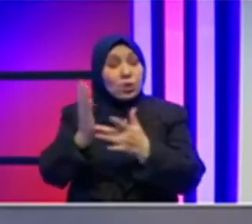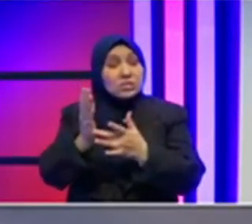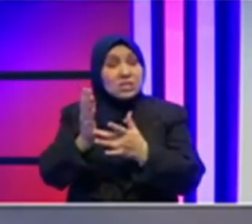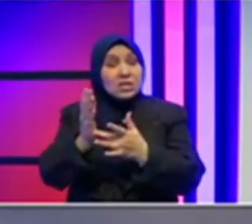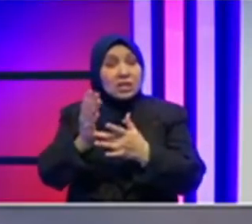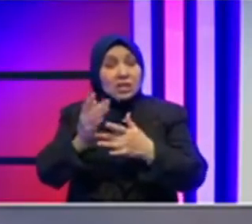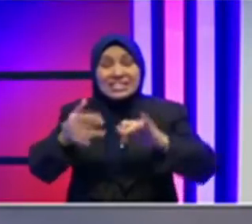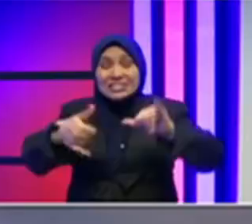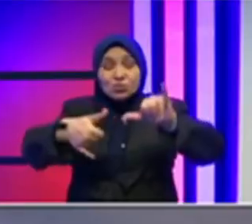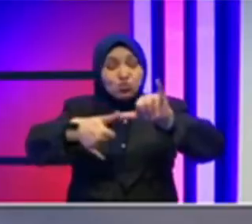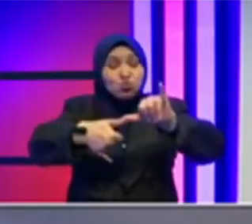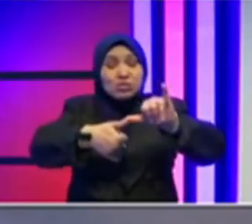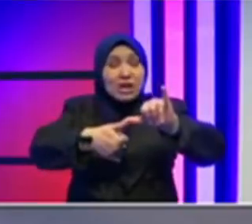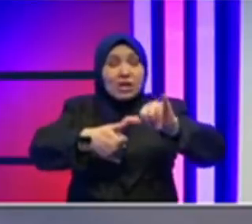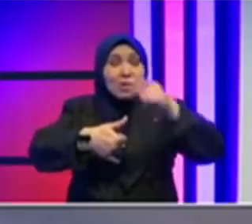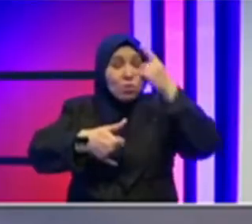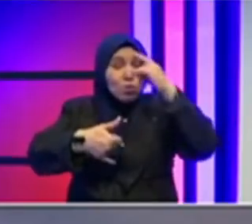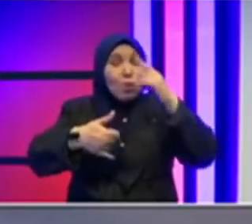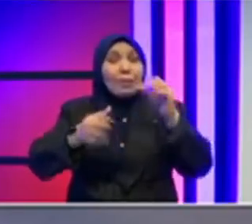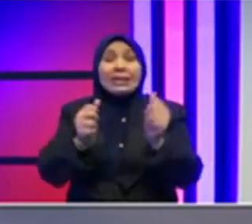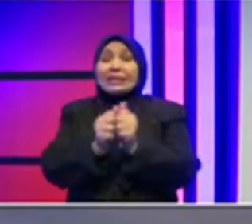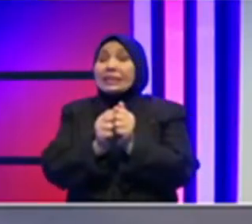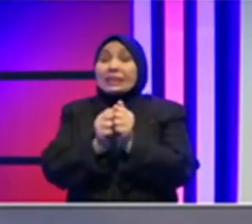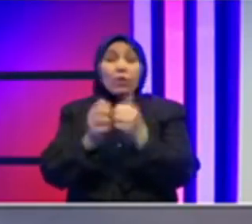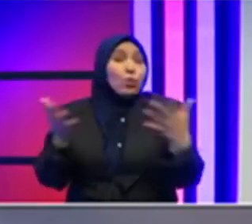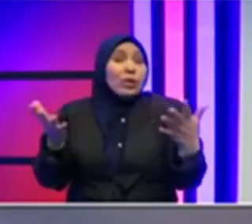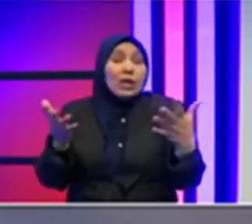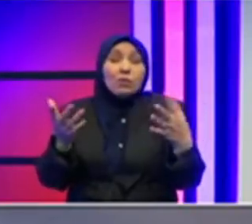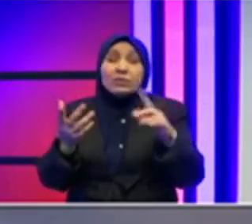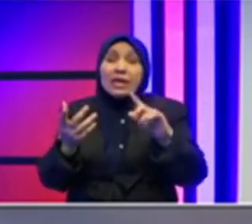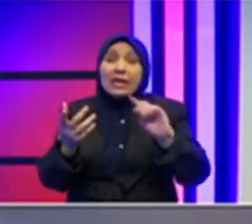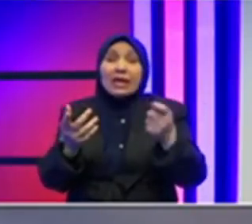kejuruteraan untuk mentiadakan tingkat 13. Ya, pasal apa?